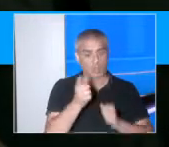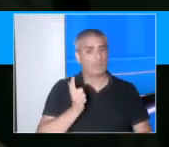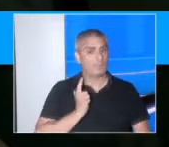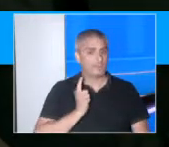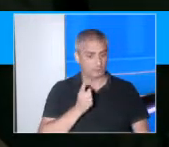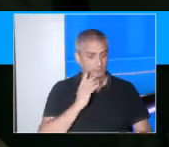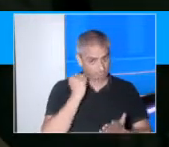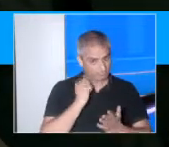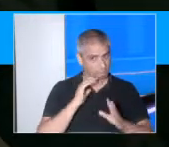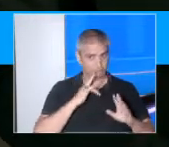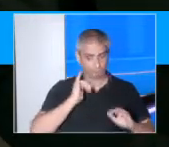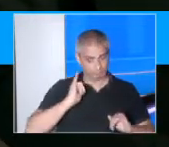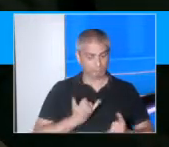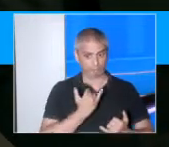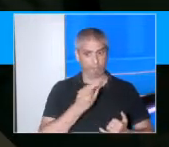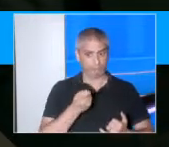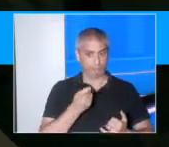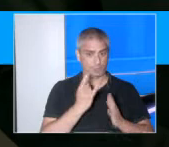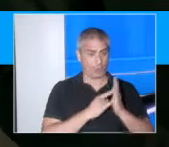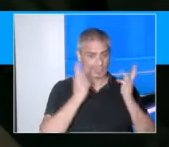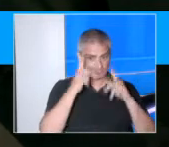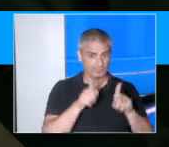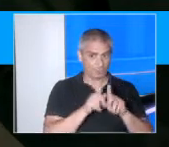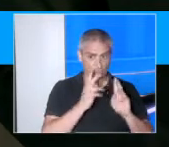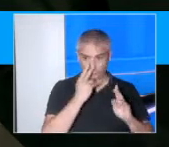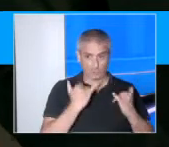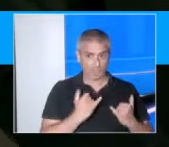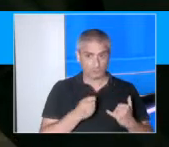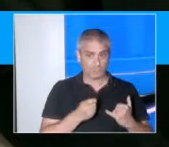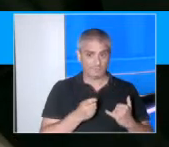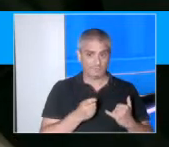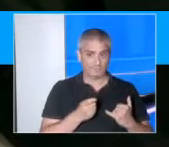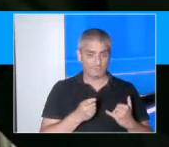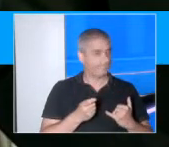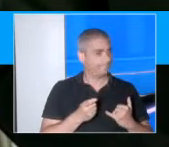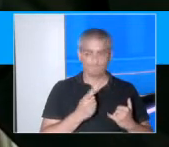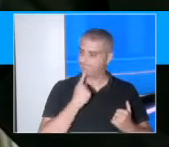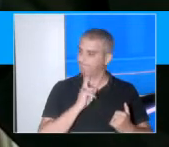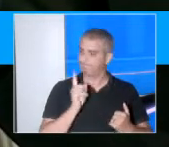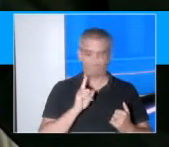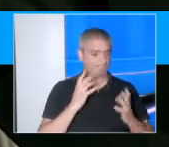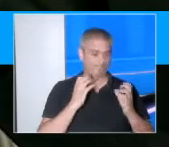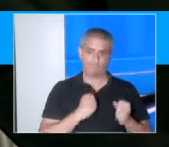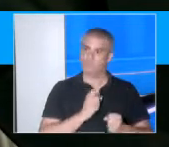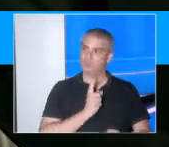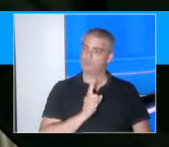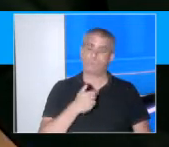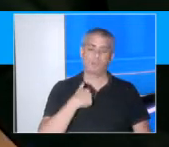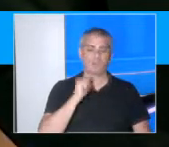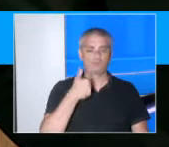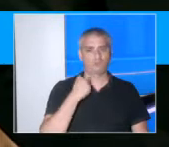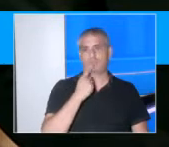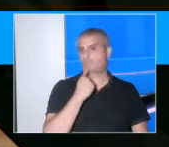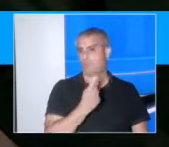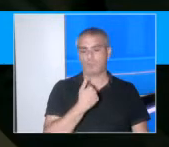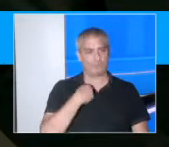אישי חותמת את ידייך על חוק ההסדרים כפי שהוא נראה כעת? לא, בוודאי שלא. אני קודם כל חייבת